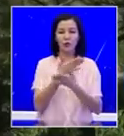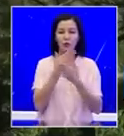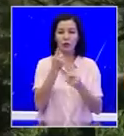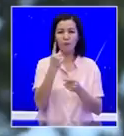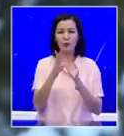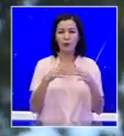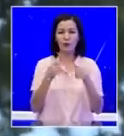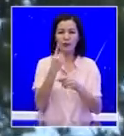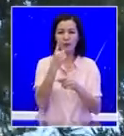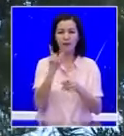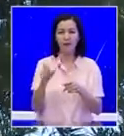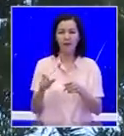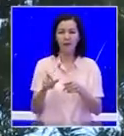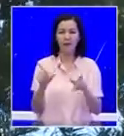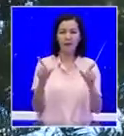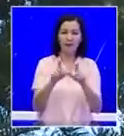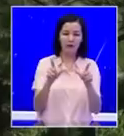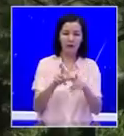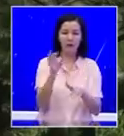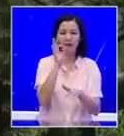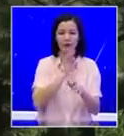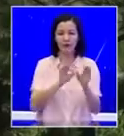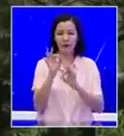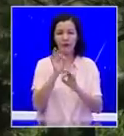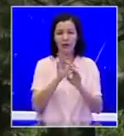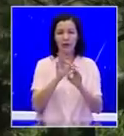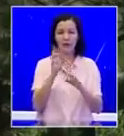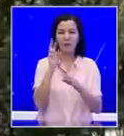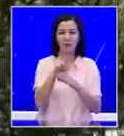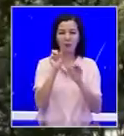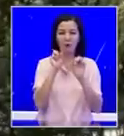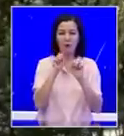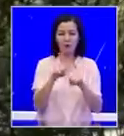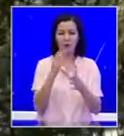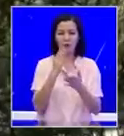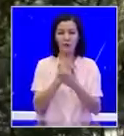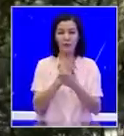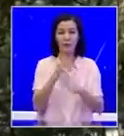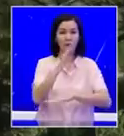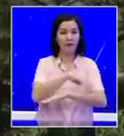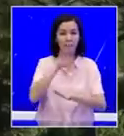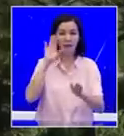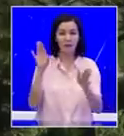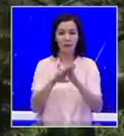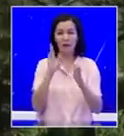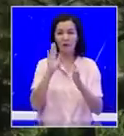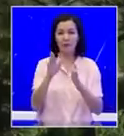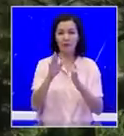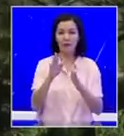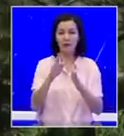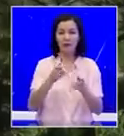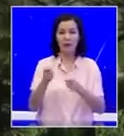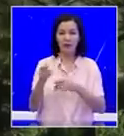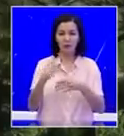адамы күнделікті дәріханаға және дүкенге барып тұруға рұқсат беріледі. Егер бұл тәртіпке бағынбайтын болса, азаматтар